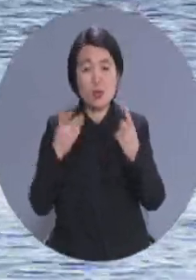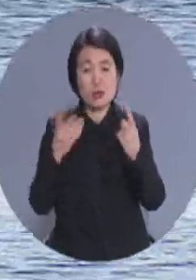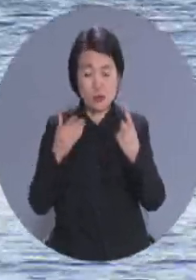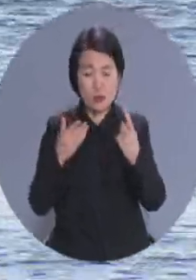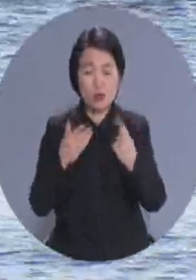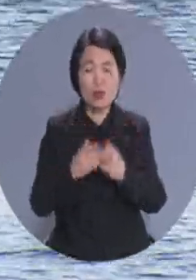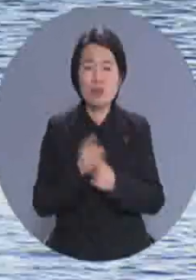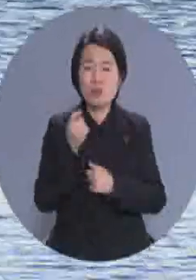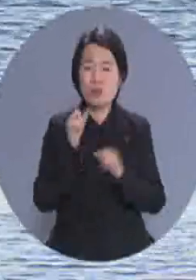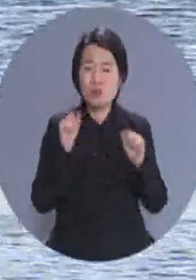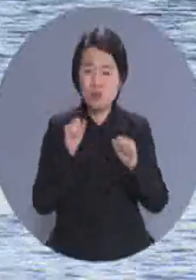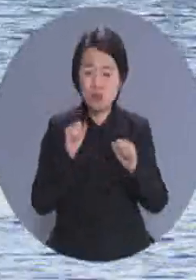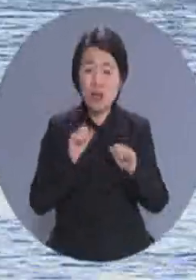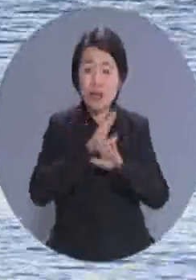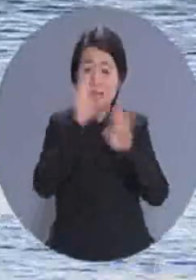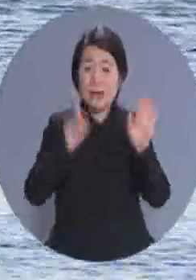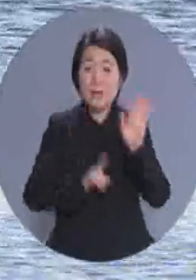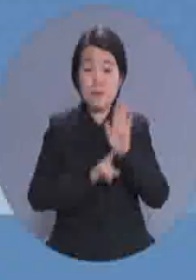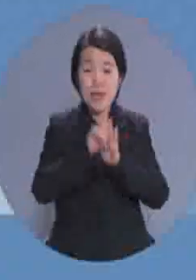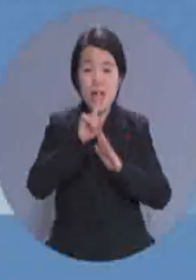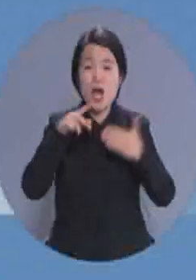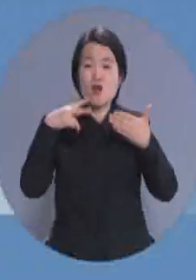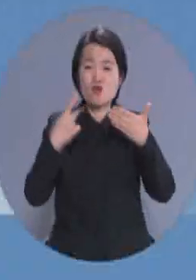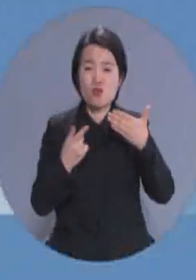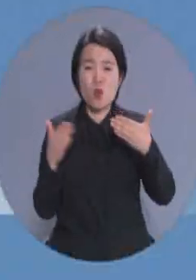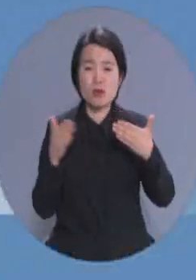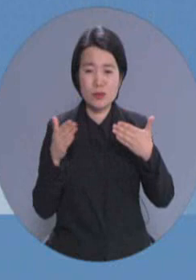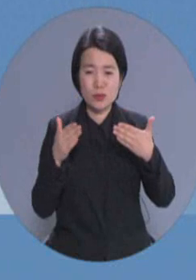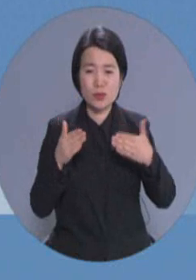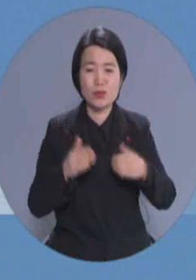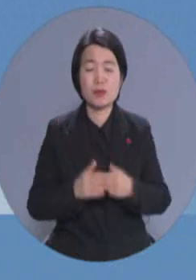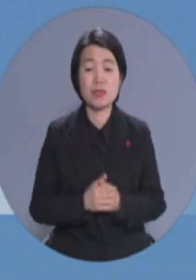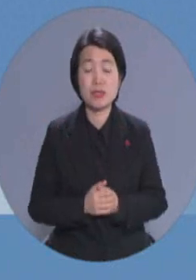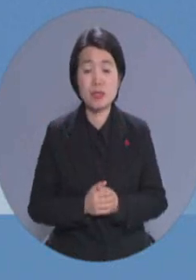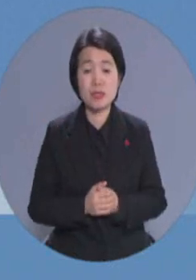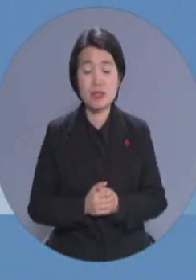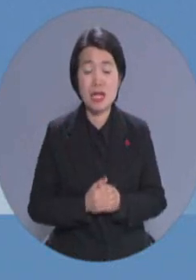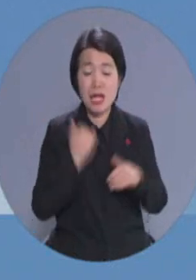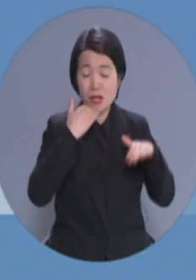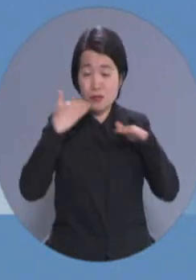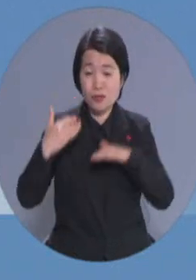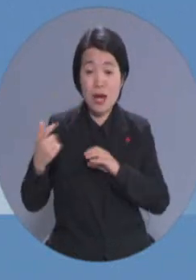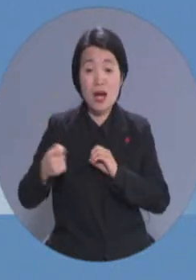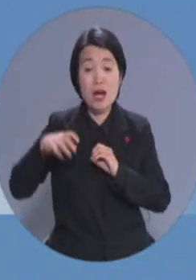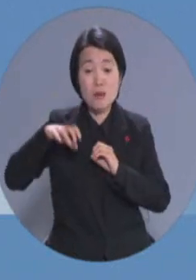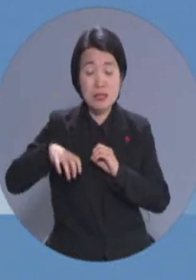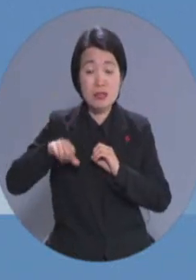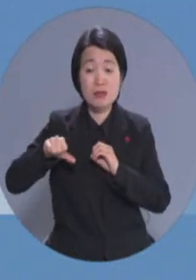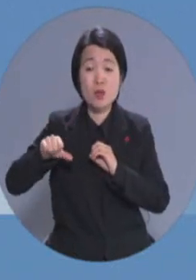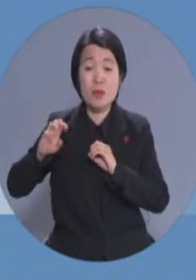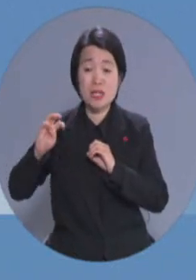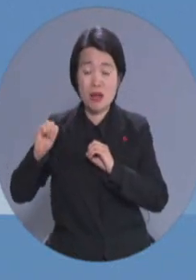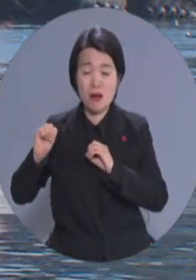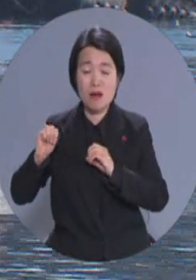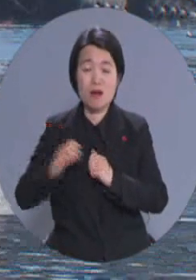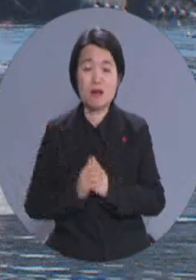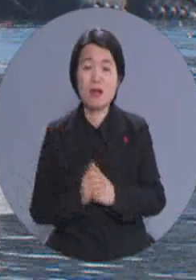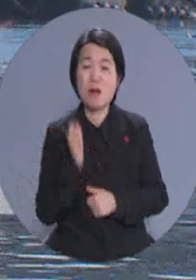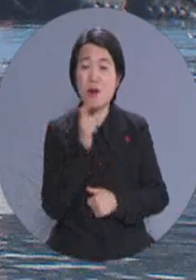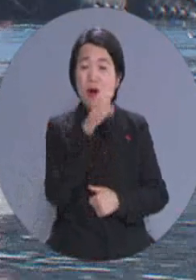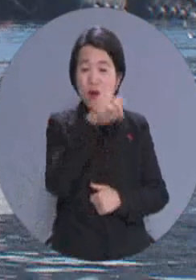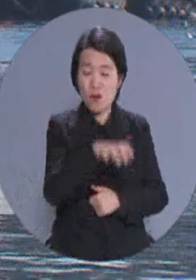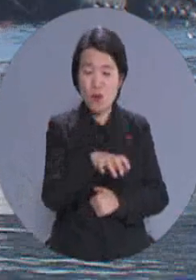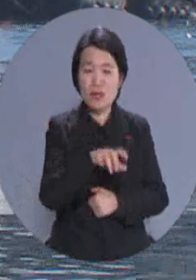쌀쌀하겠고 낮 최고 기온은 99도까지 오르겠습니다 파도는 남해서부 앞바다에서 0.5m